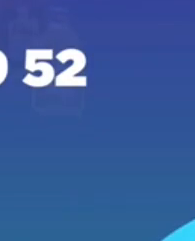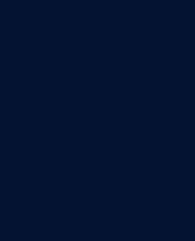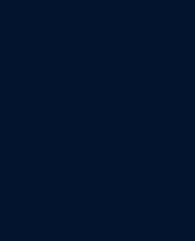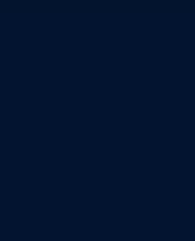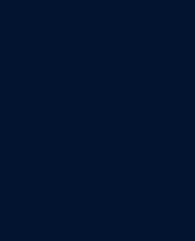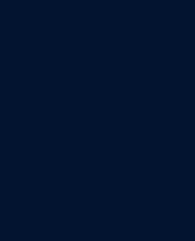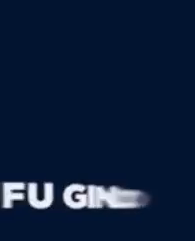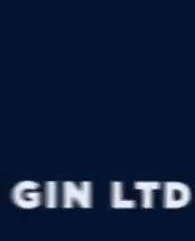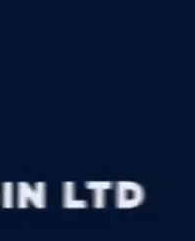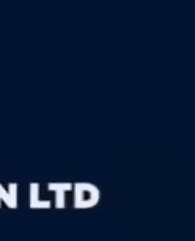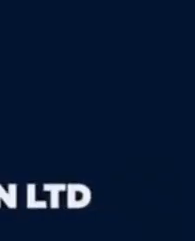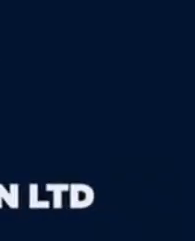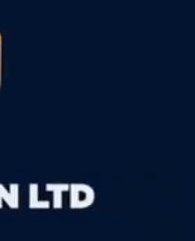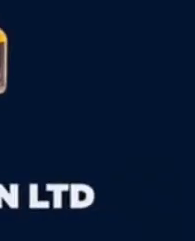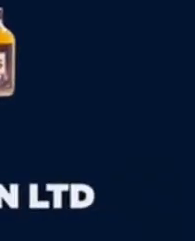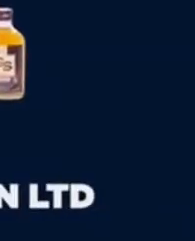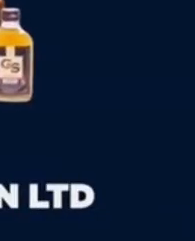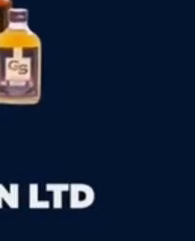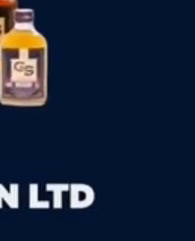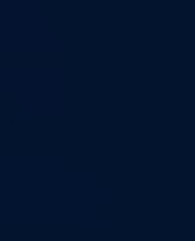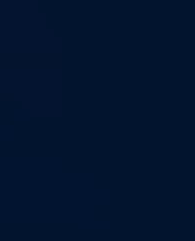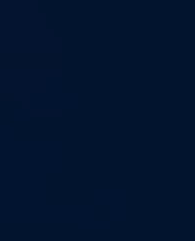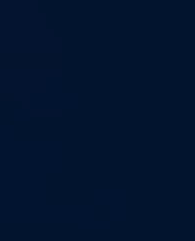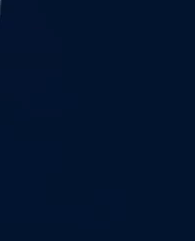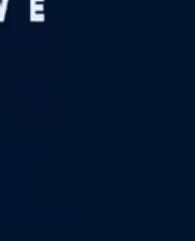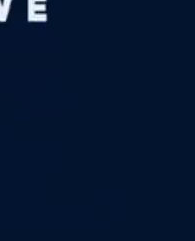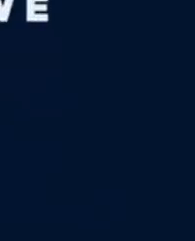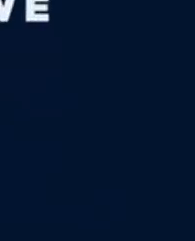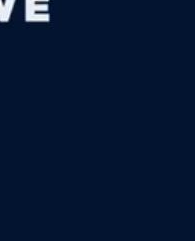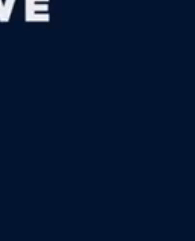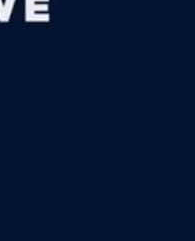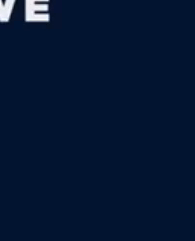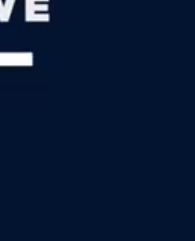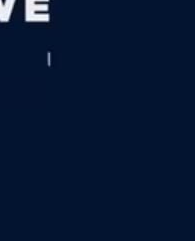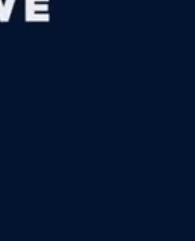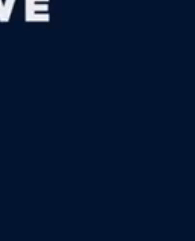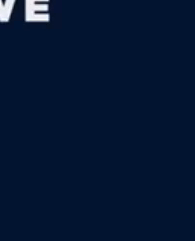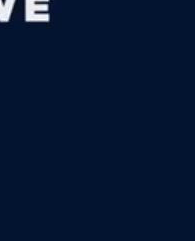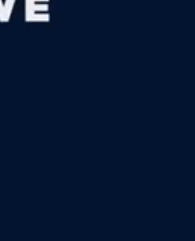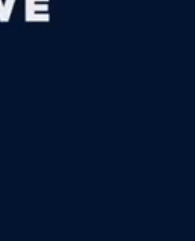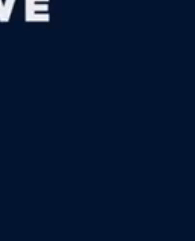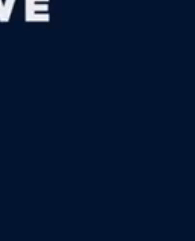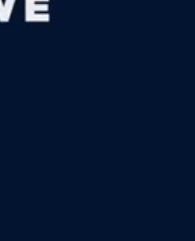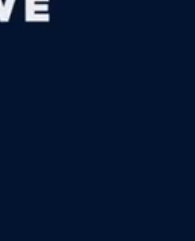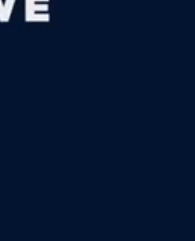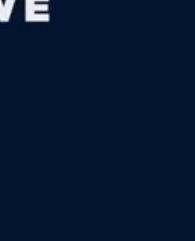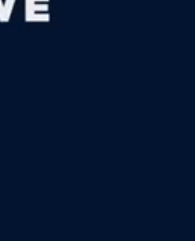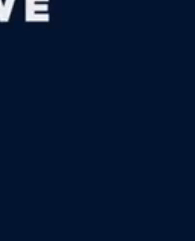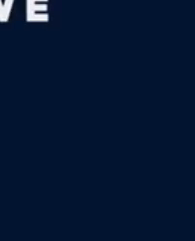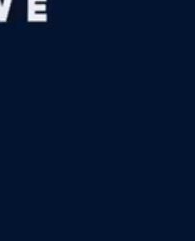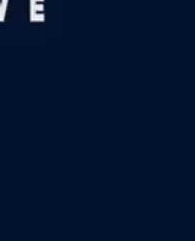07 78 30 59 52. Byoherwe n'ibinyobwa bya nguvu jini limited. Igisubizo cy'inzozi zawe.